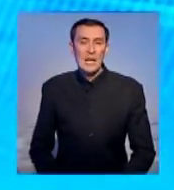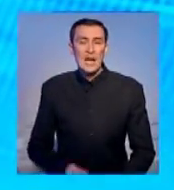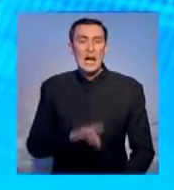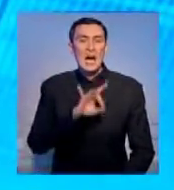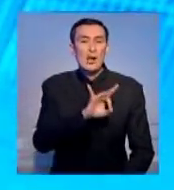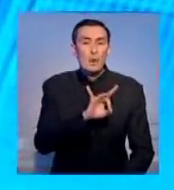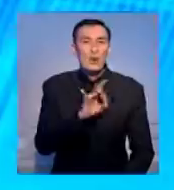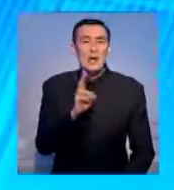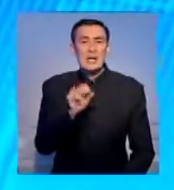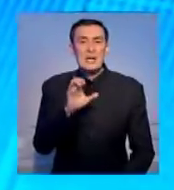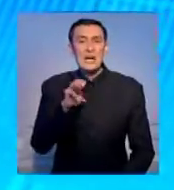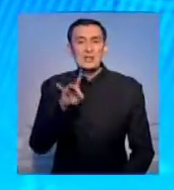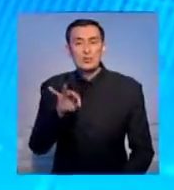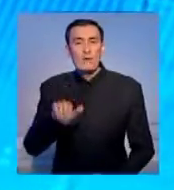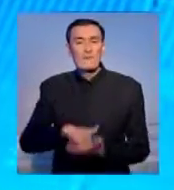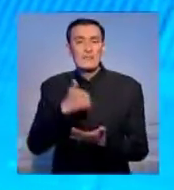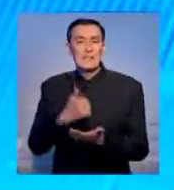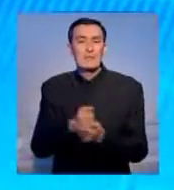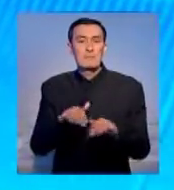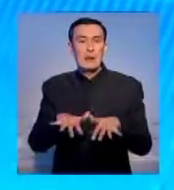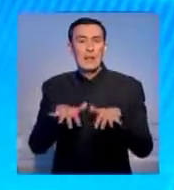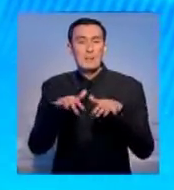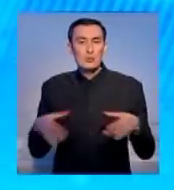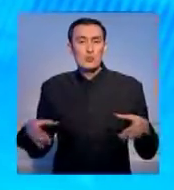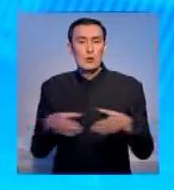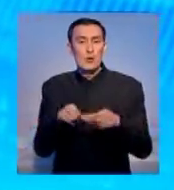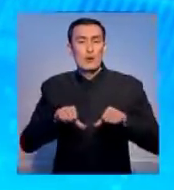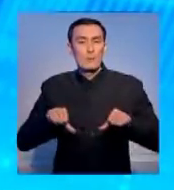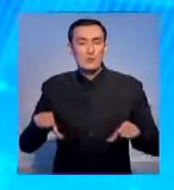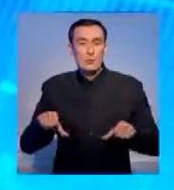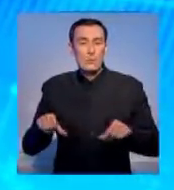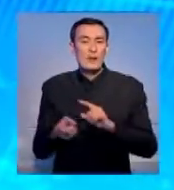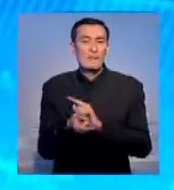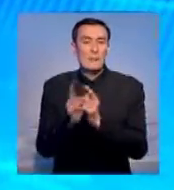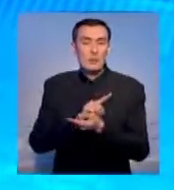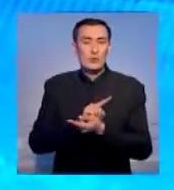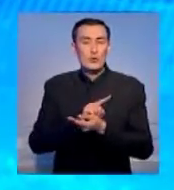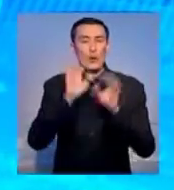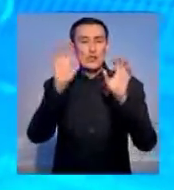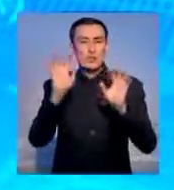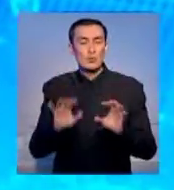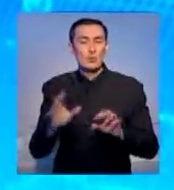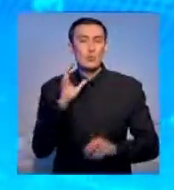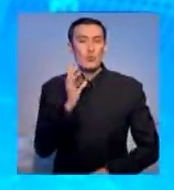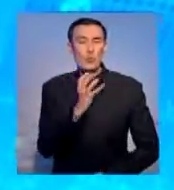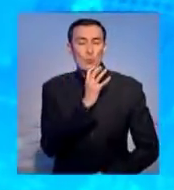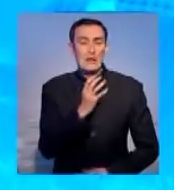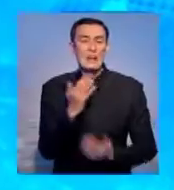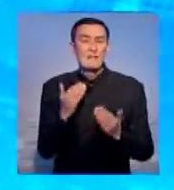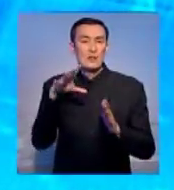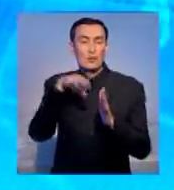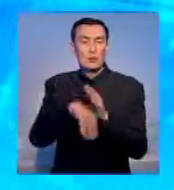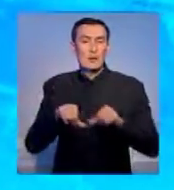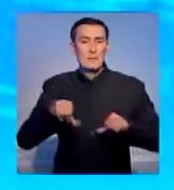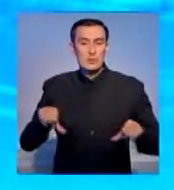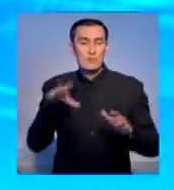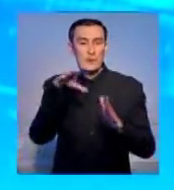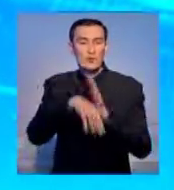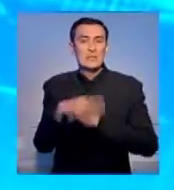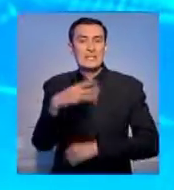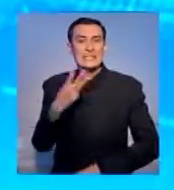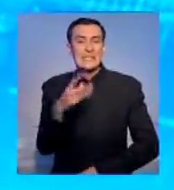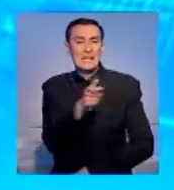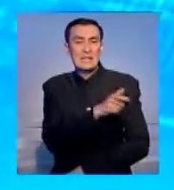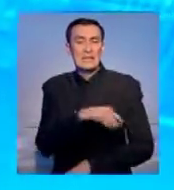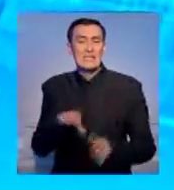Рауль Кастро возглавит парламентскую комиссию по реформированию Конституции Кубы. Всего в соответствующий орган войдут 33 депутата. Об